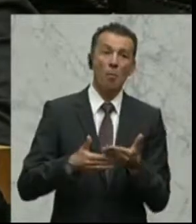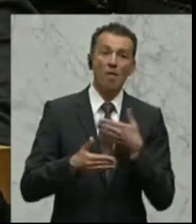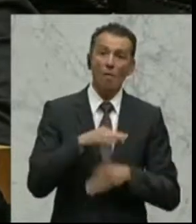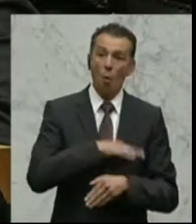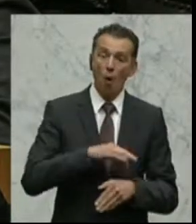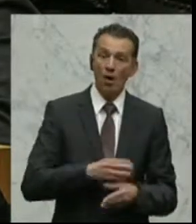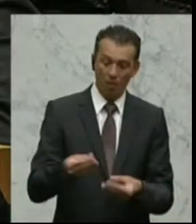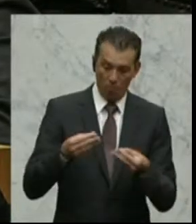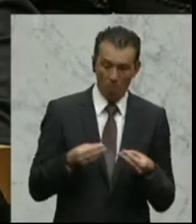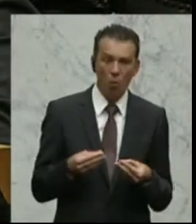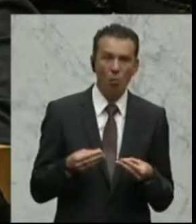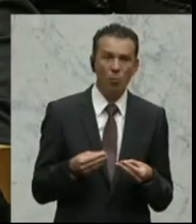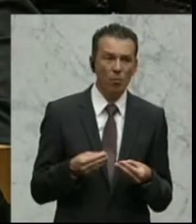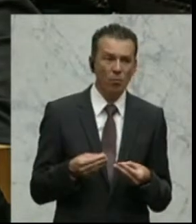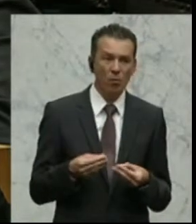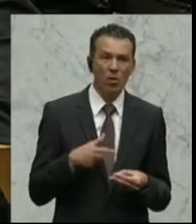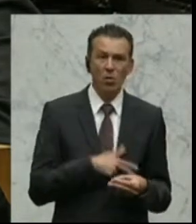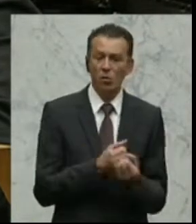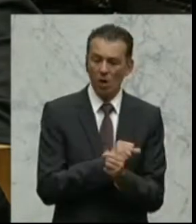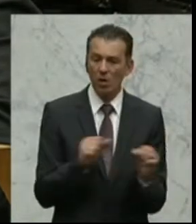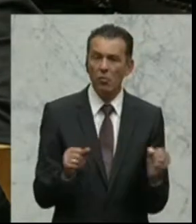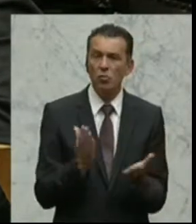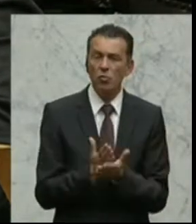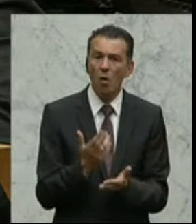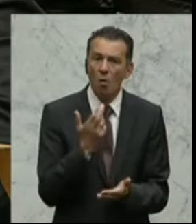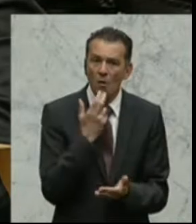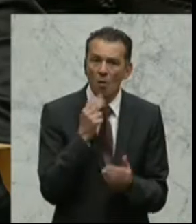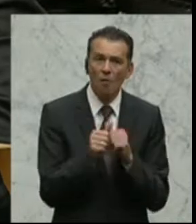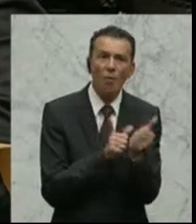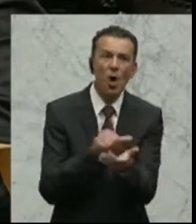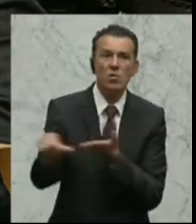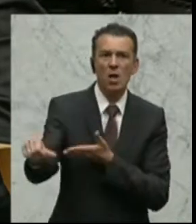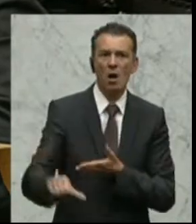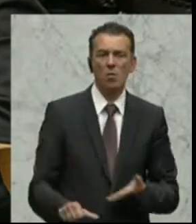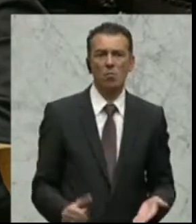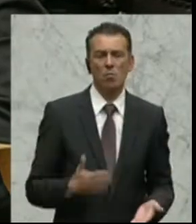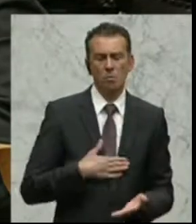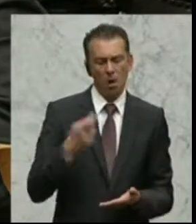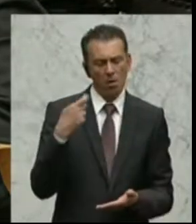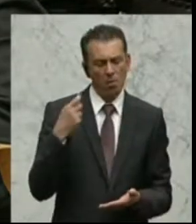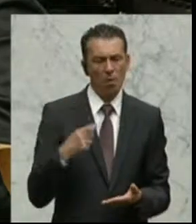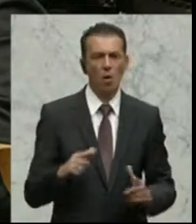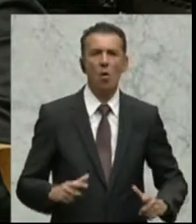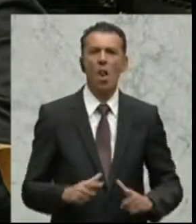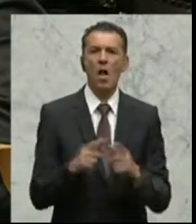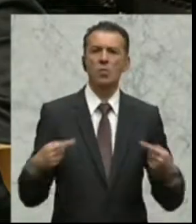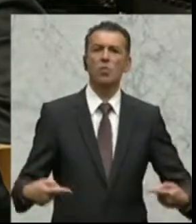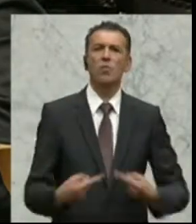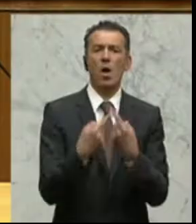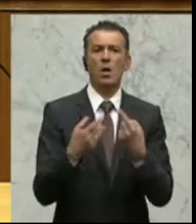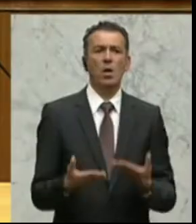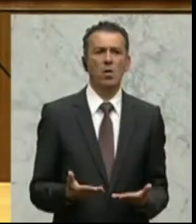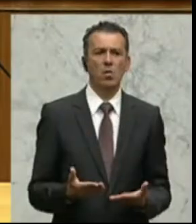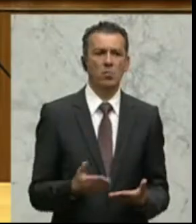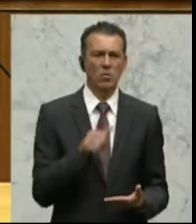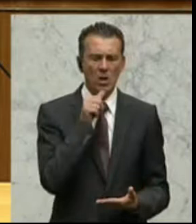Unternehmer, wollen die Sozialdemokraten schon eine Vorauszahlung haben. Das ist aus meiner Sicht extrem leistungsfeindlich und an der Grenze der Seriosität